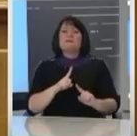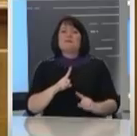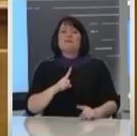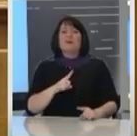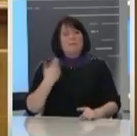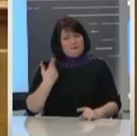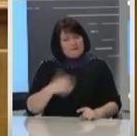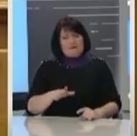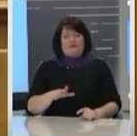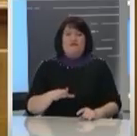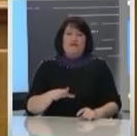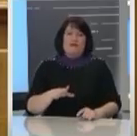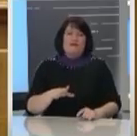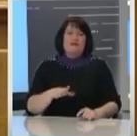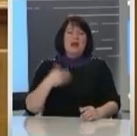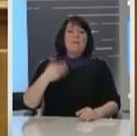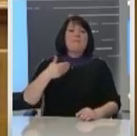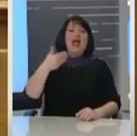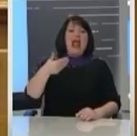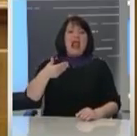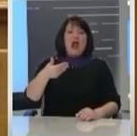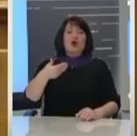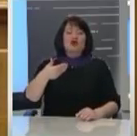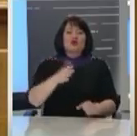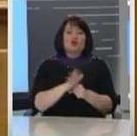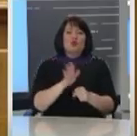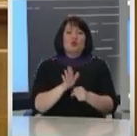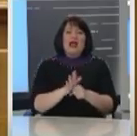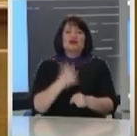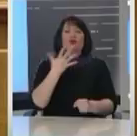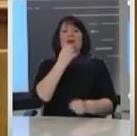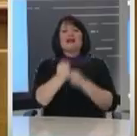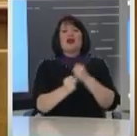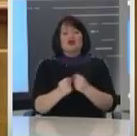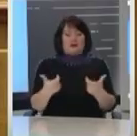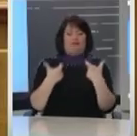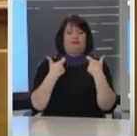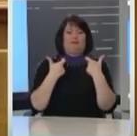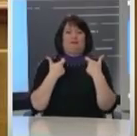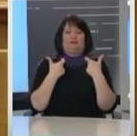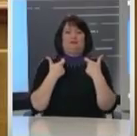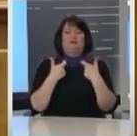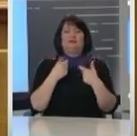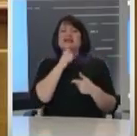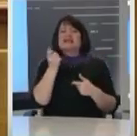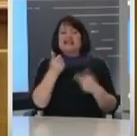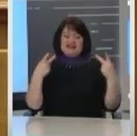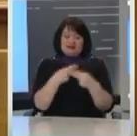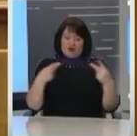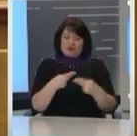έχετε ήδη υποθηκεύσει το μέλλον της χώρας για τουλάχιστον μία πενταετία με περικοπές στις